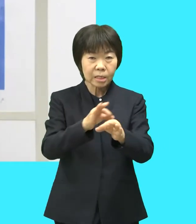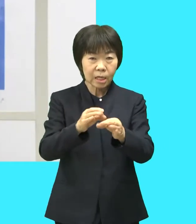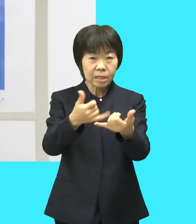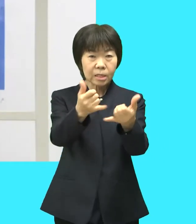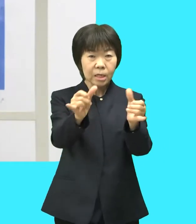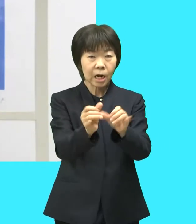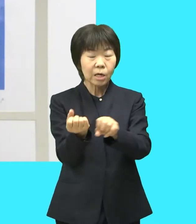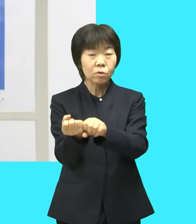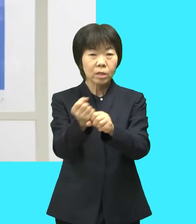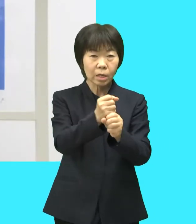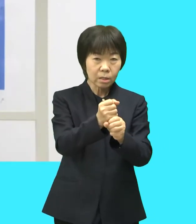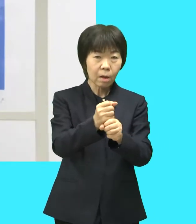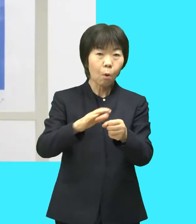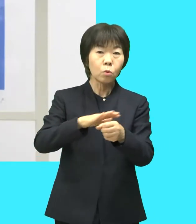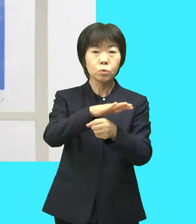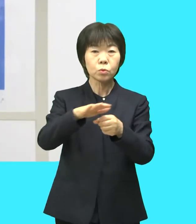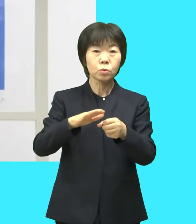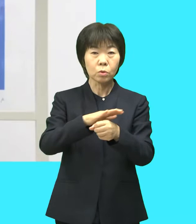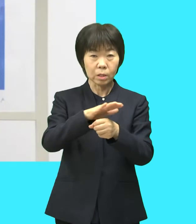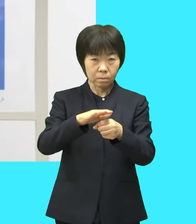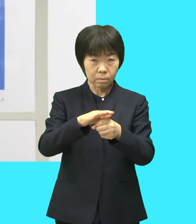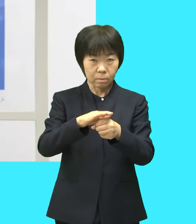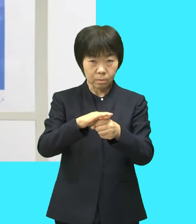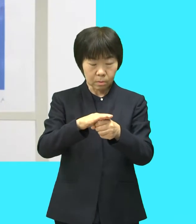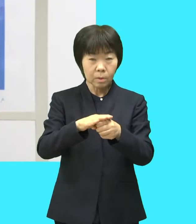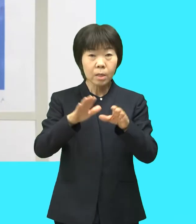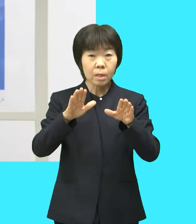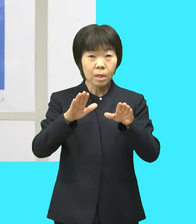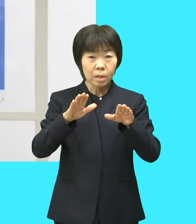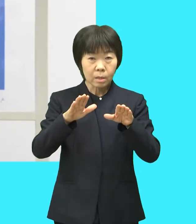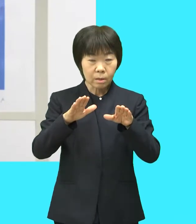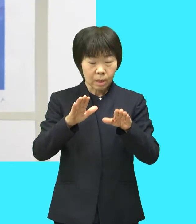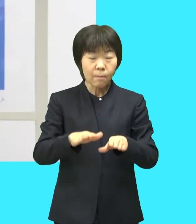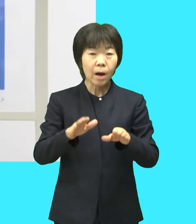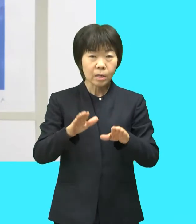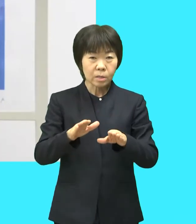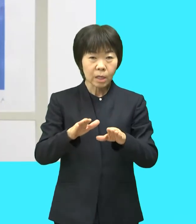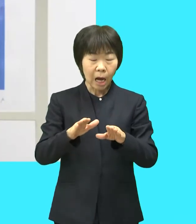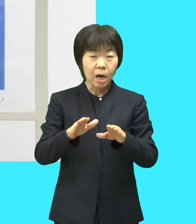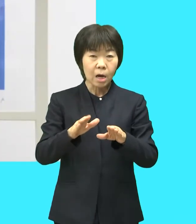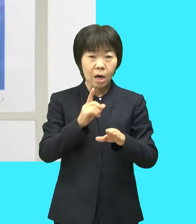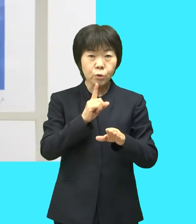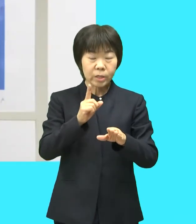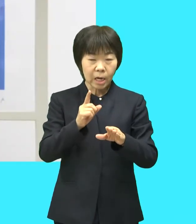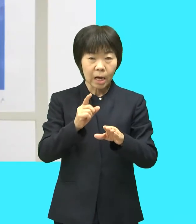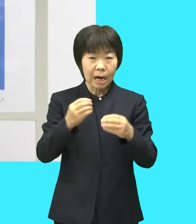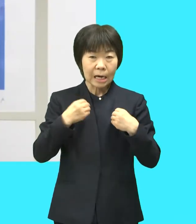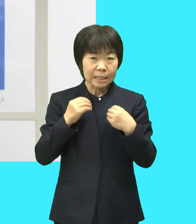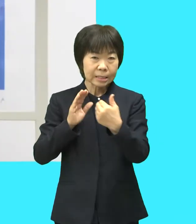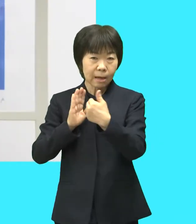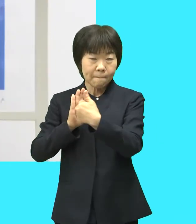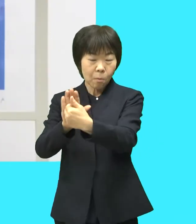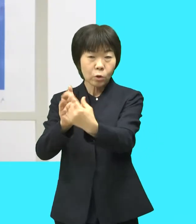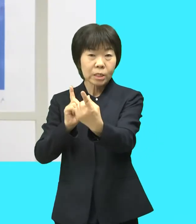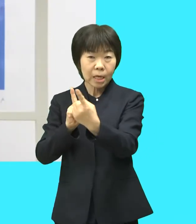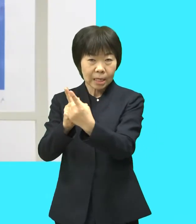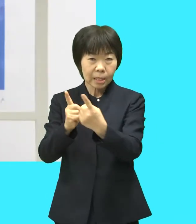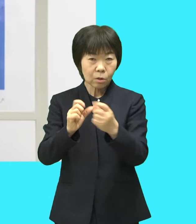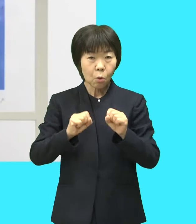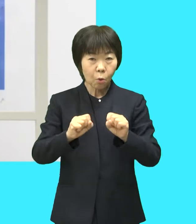会の再生も重要な側面であります。今言ったような感染防止対策を図りながらであります